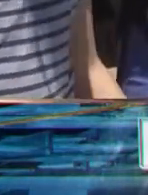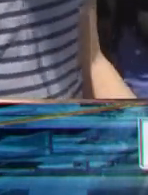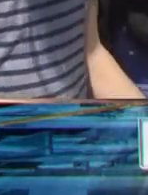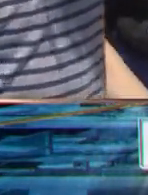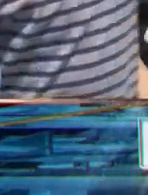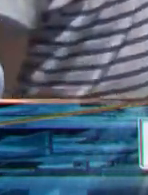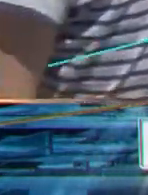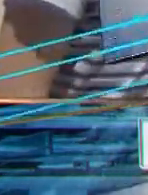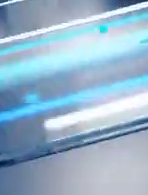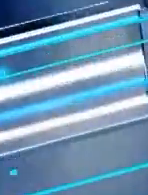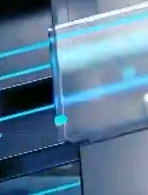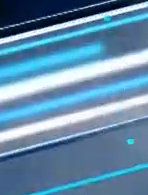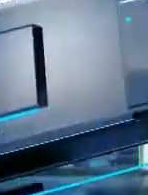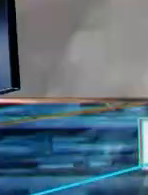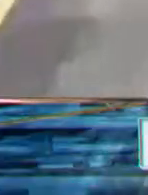жалғыз келмеңдер.